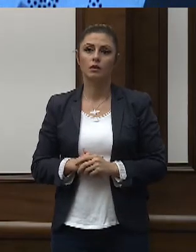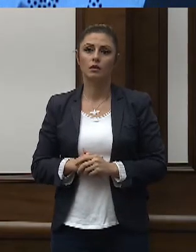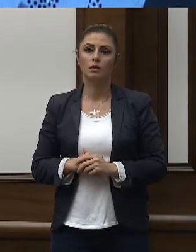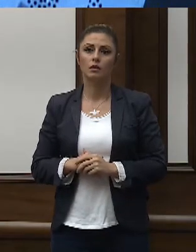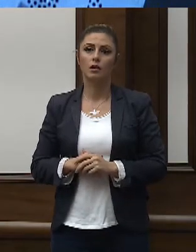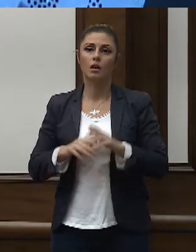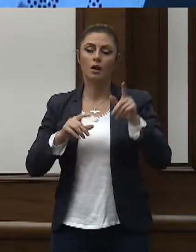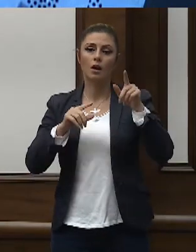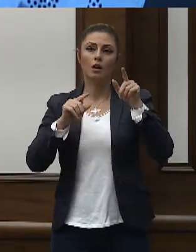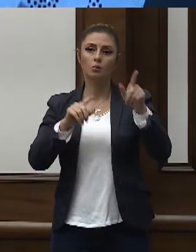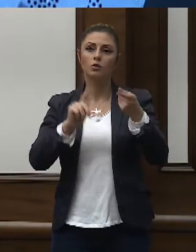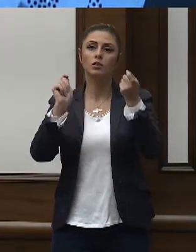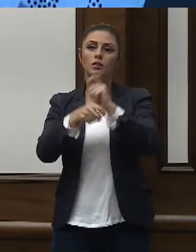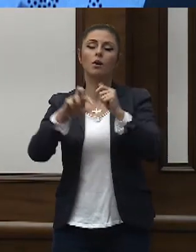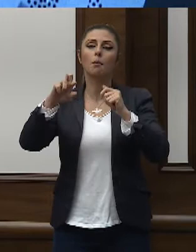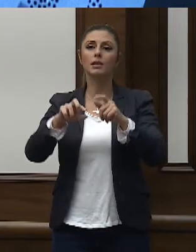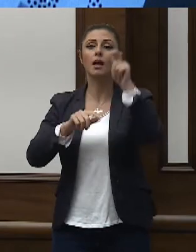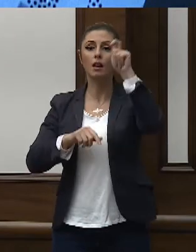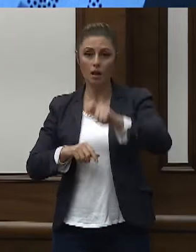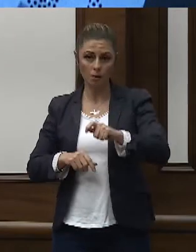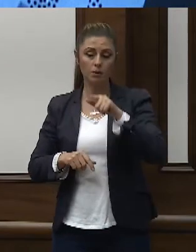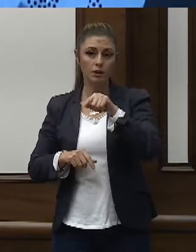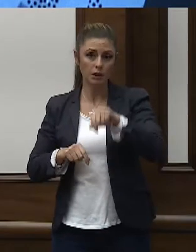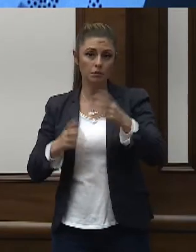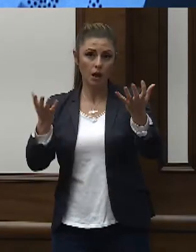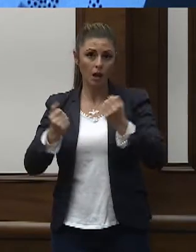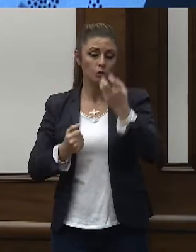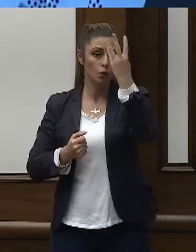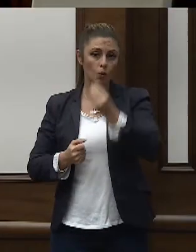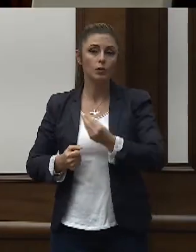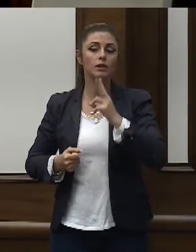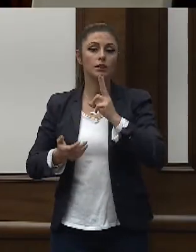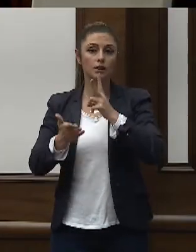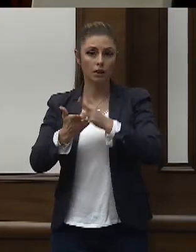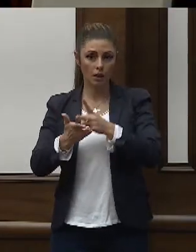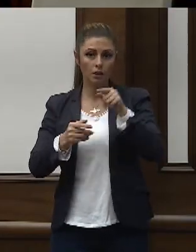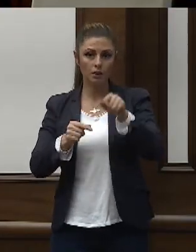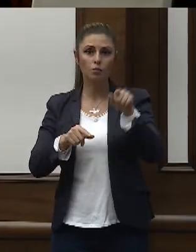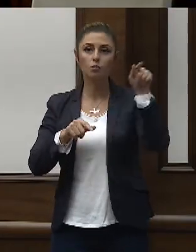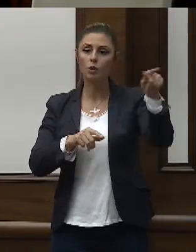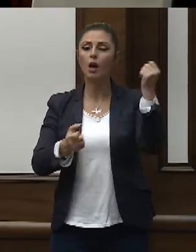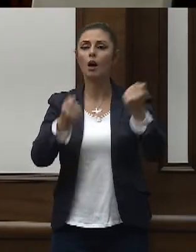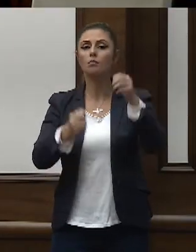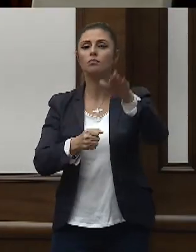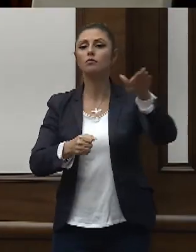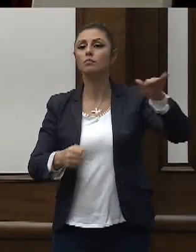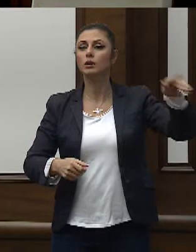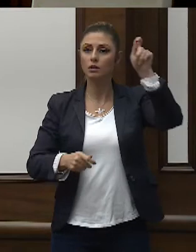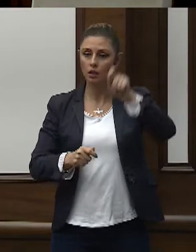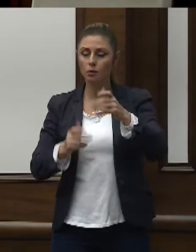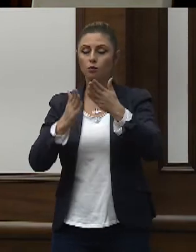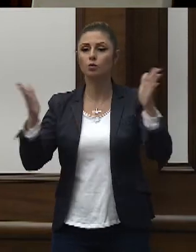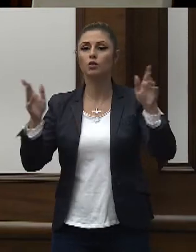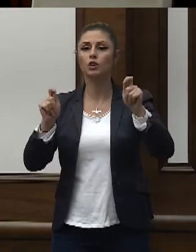ihdas etmişler. Şimdi almış olduğunuz kararla, komisyon almış olduğu kararla buralara otopark yaptık ve Büyükşehir Belediyesi'ne